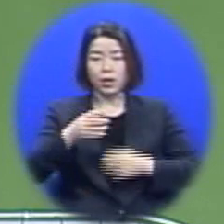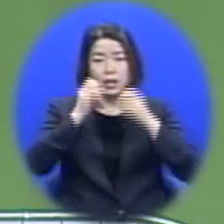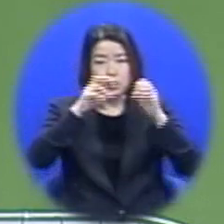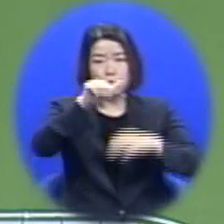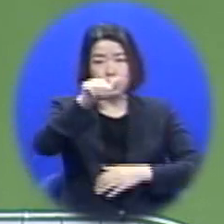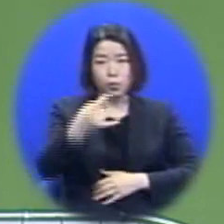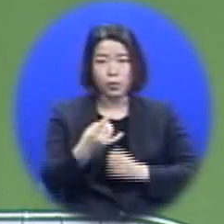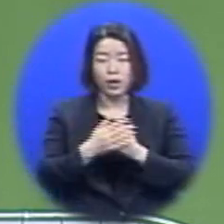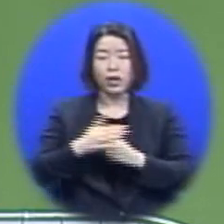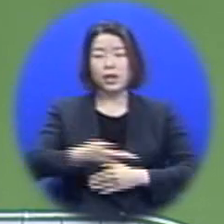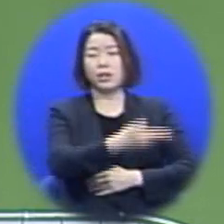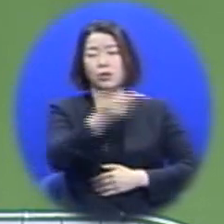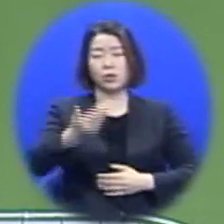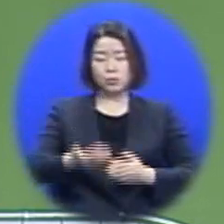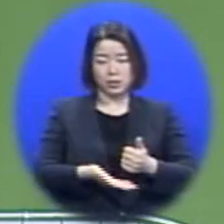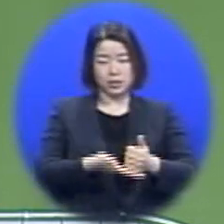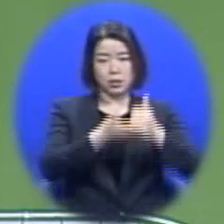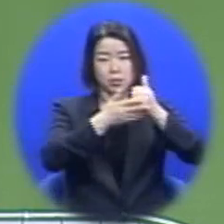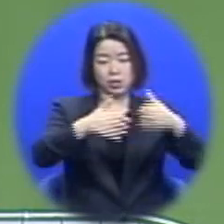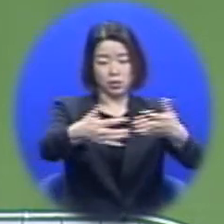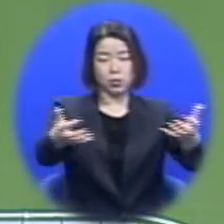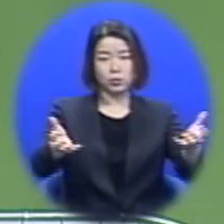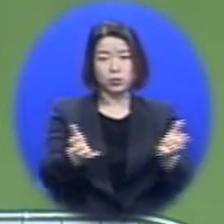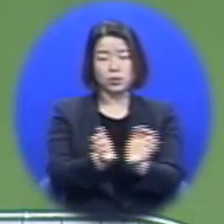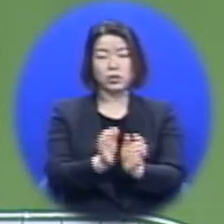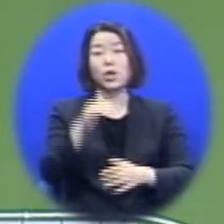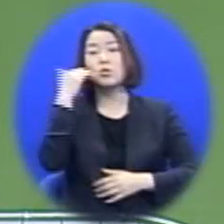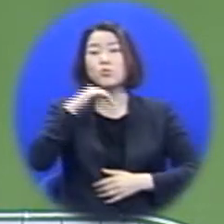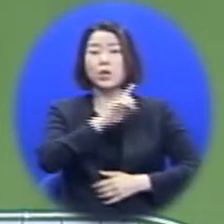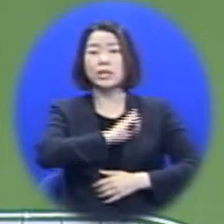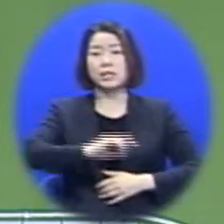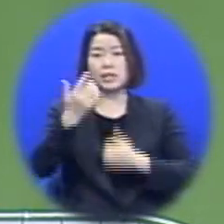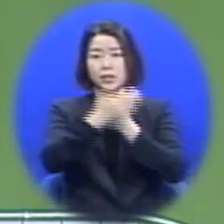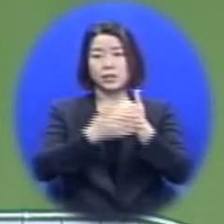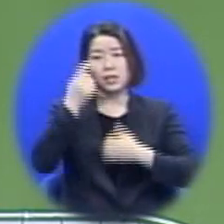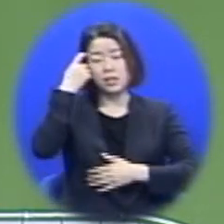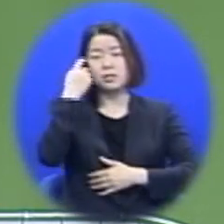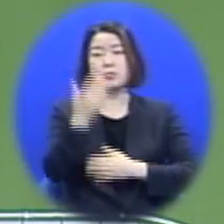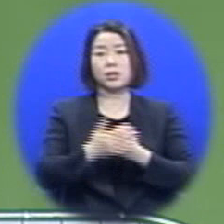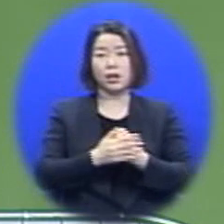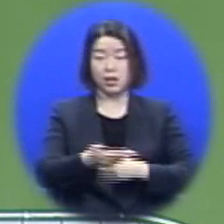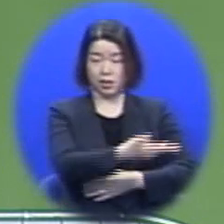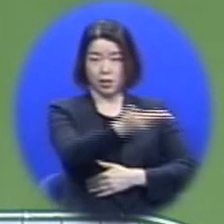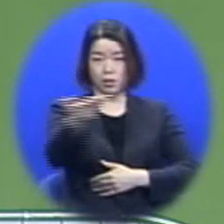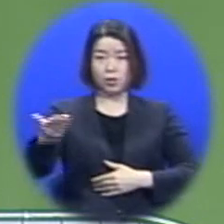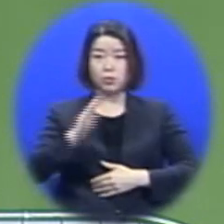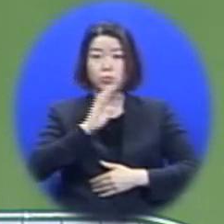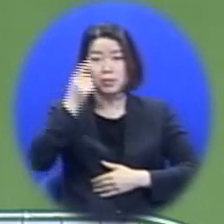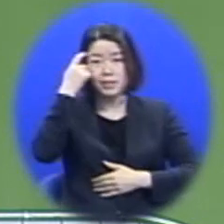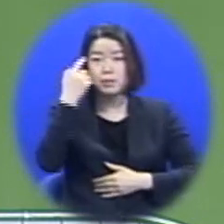여러분이 섬기는 공동체에서 누가 제일 은혜로우세요? 여러분이십니까?